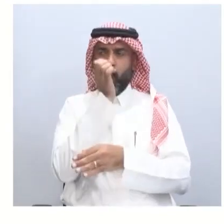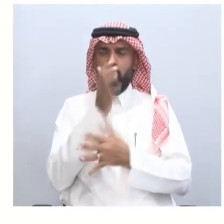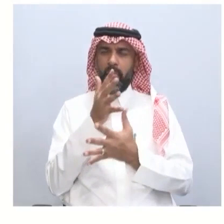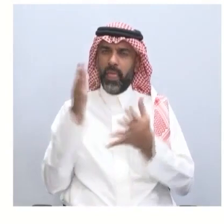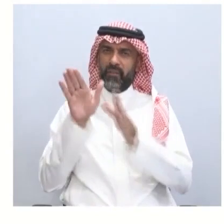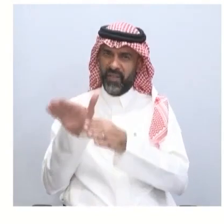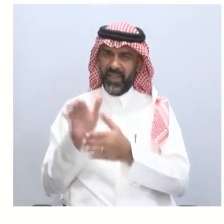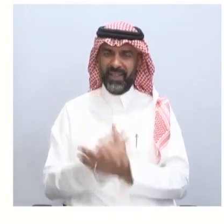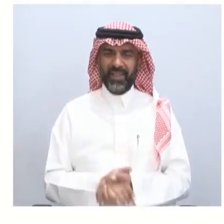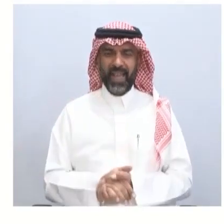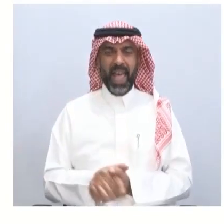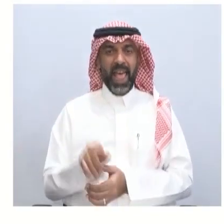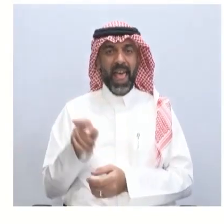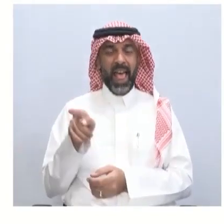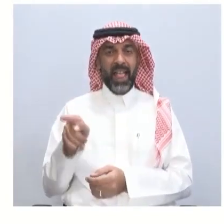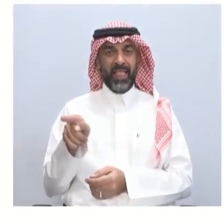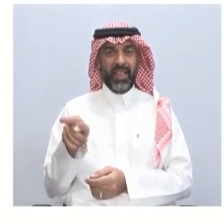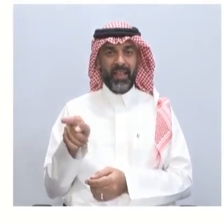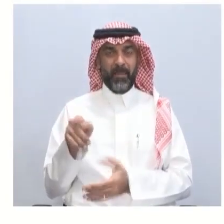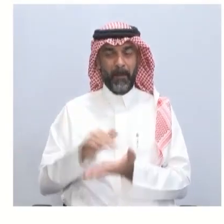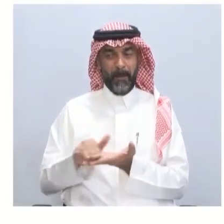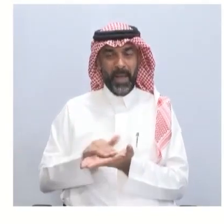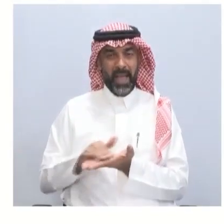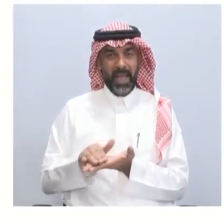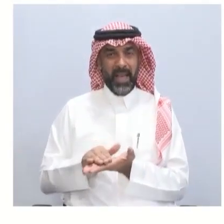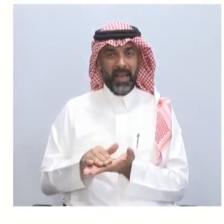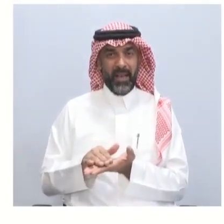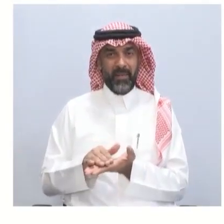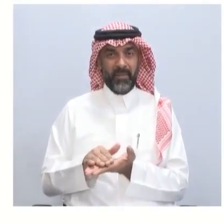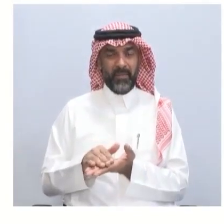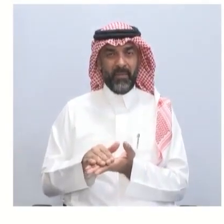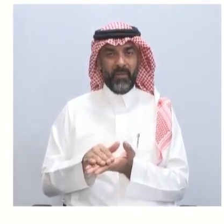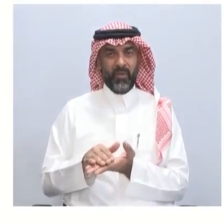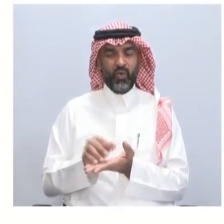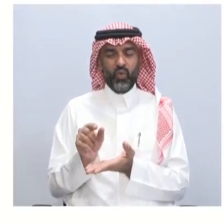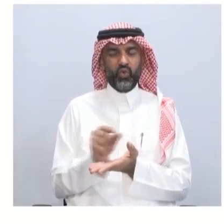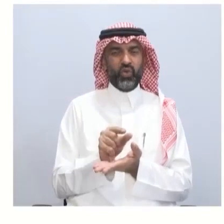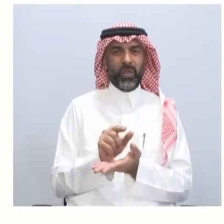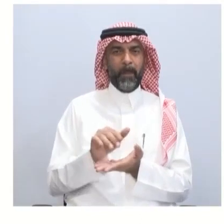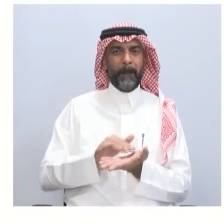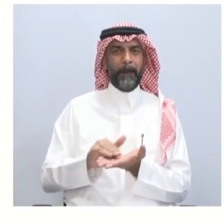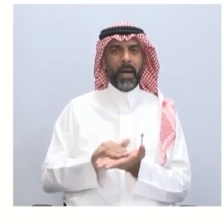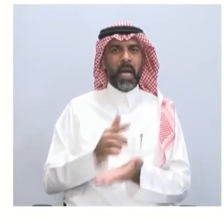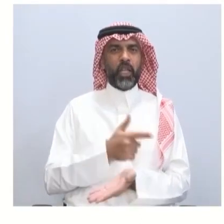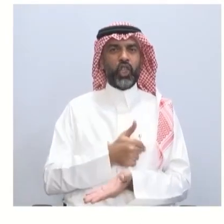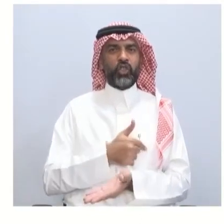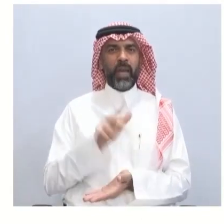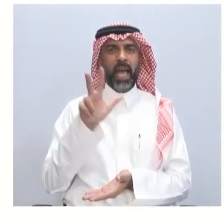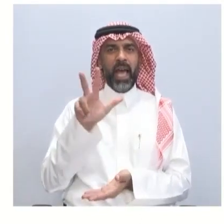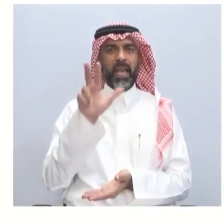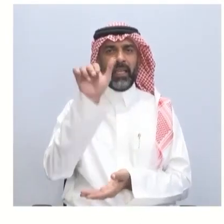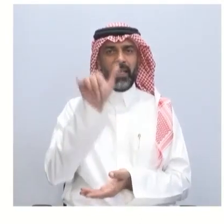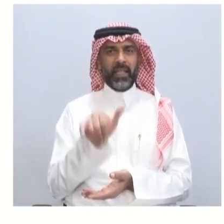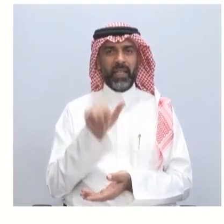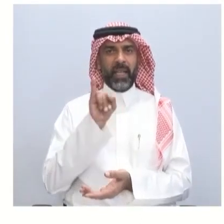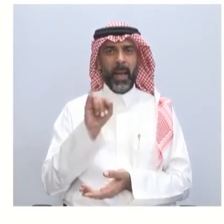الموضع هو جزء من اقليم ممتازين من اقليم اليمامه اذا هذا الموضع الذي كان